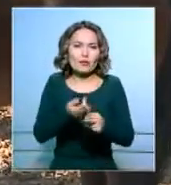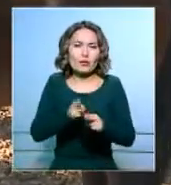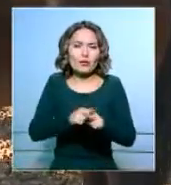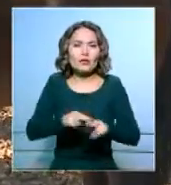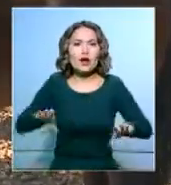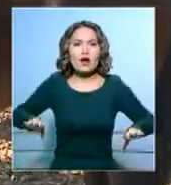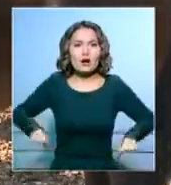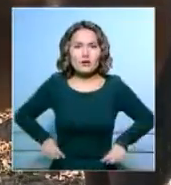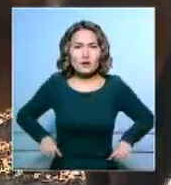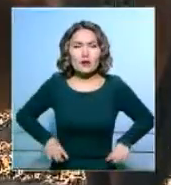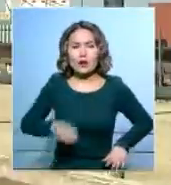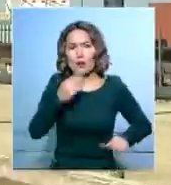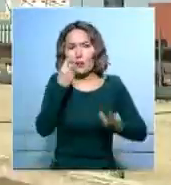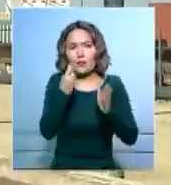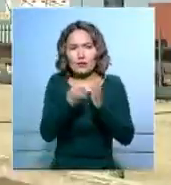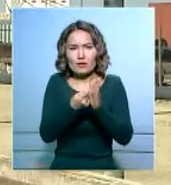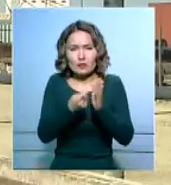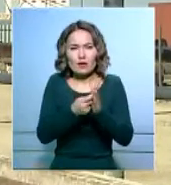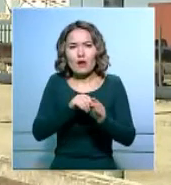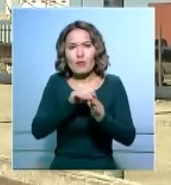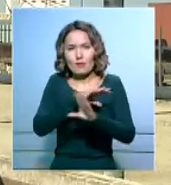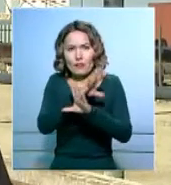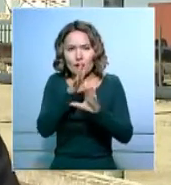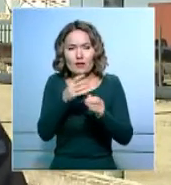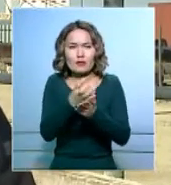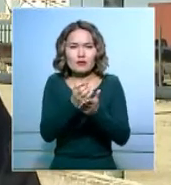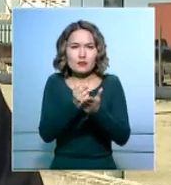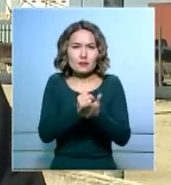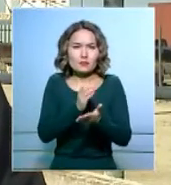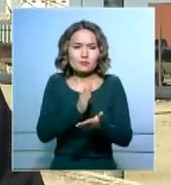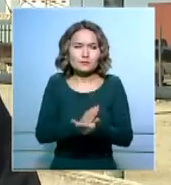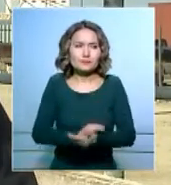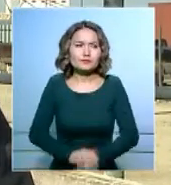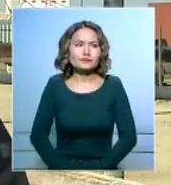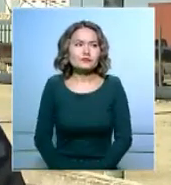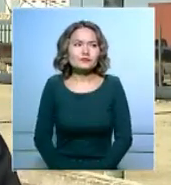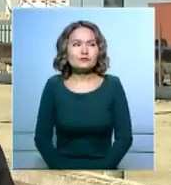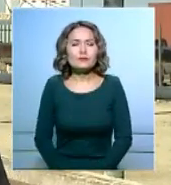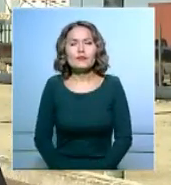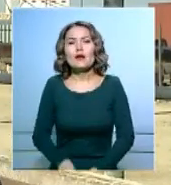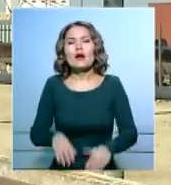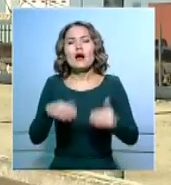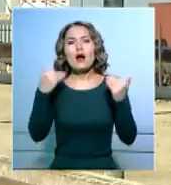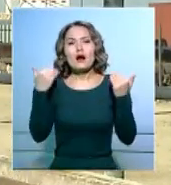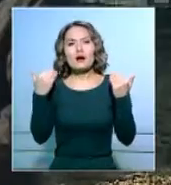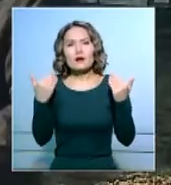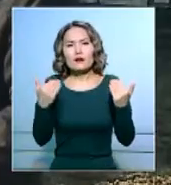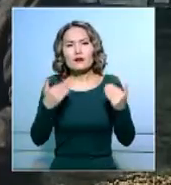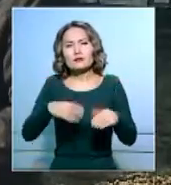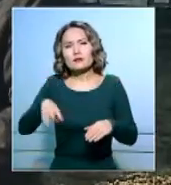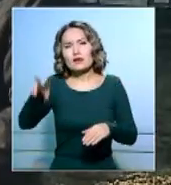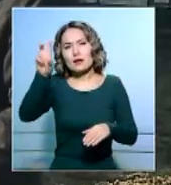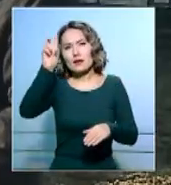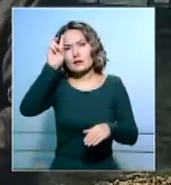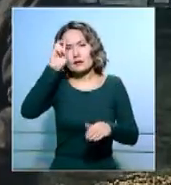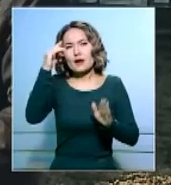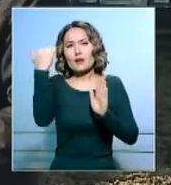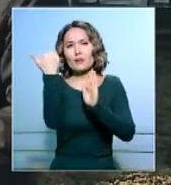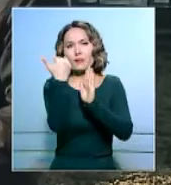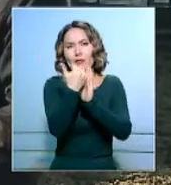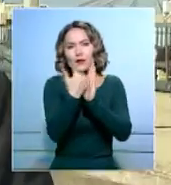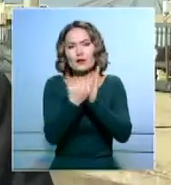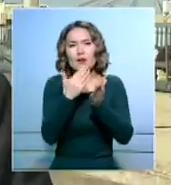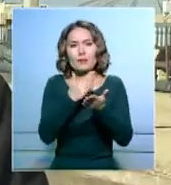тапшылығы қиындық тудырады. Елбасының қазіргі мына кәсіпкерлерге бөліп отырған көңілі өте көп. Осы шаруашылыққа беріп